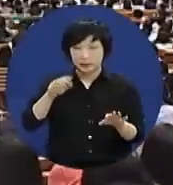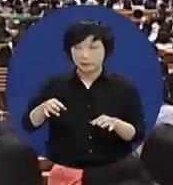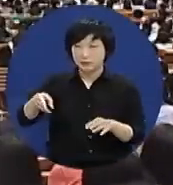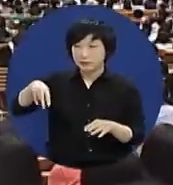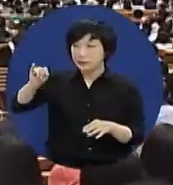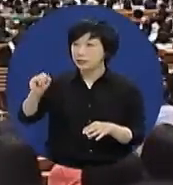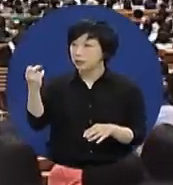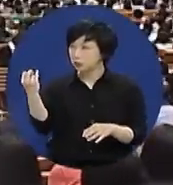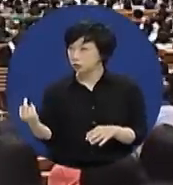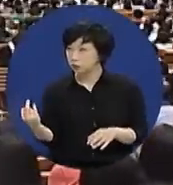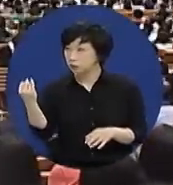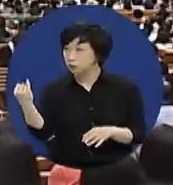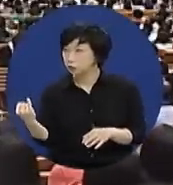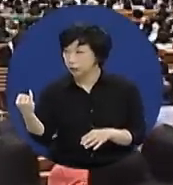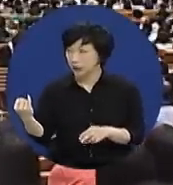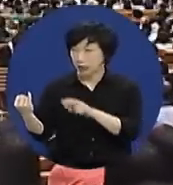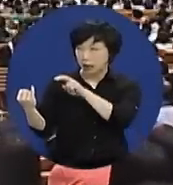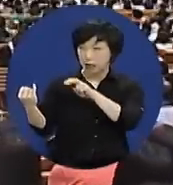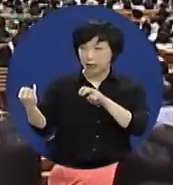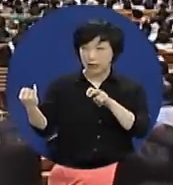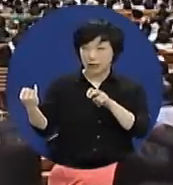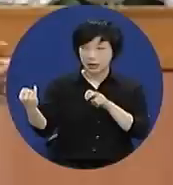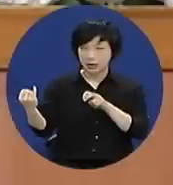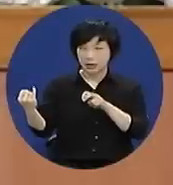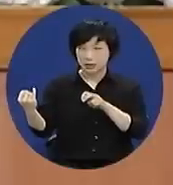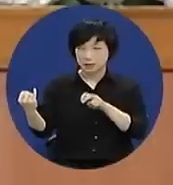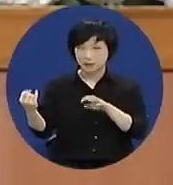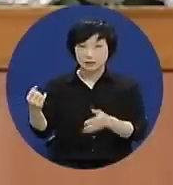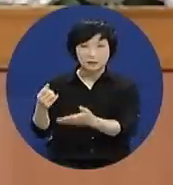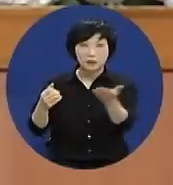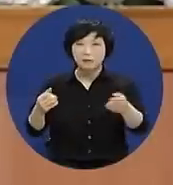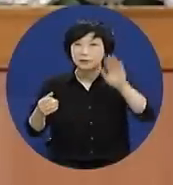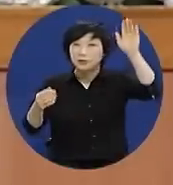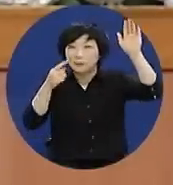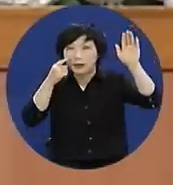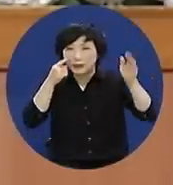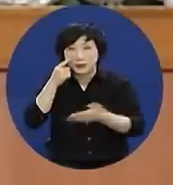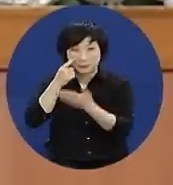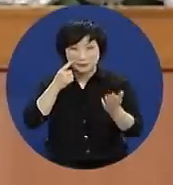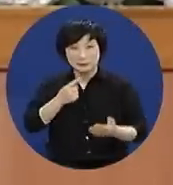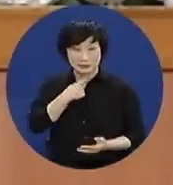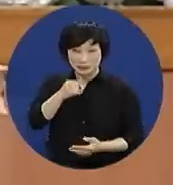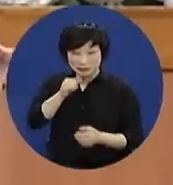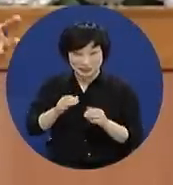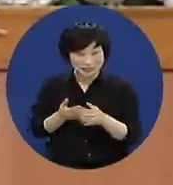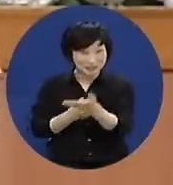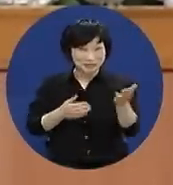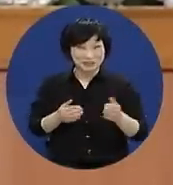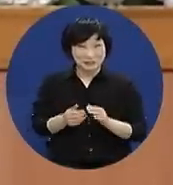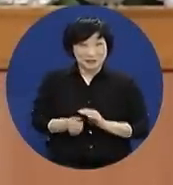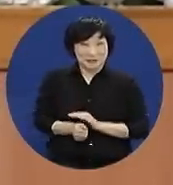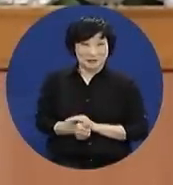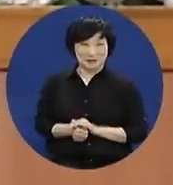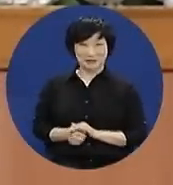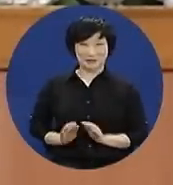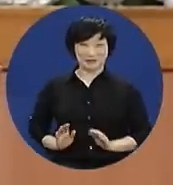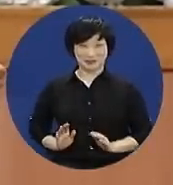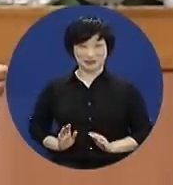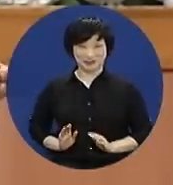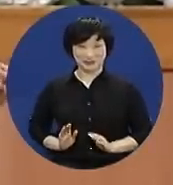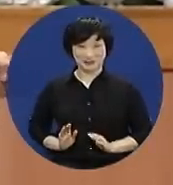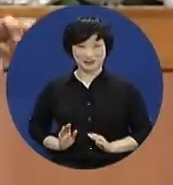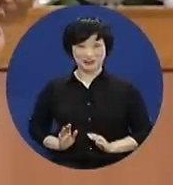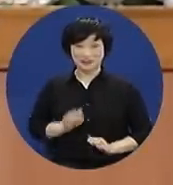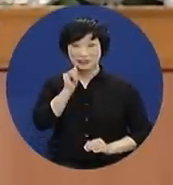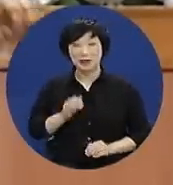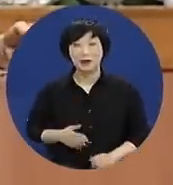人また小を憎んでいる人いますかいるのに手をあげることができませんね恥ずかしい